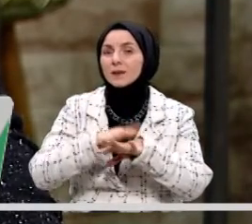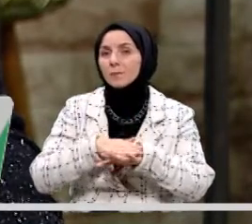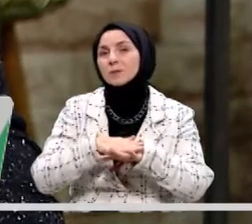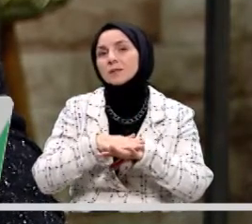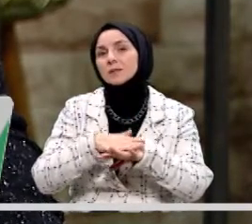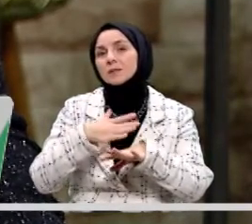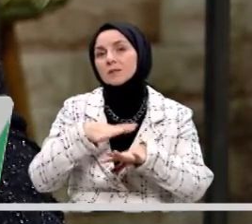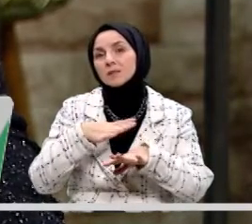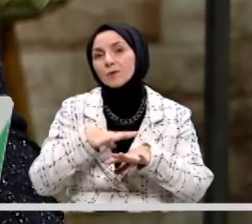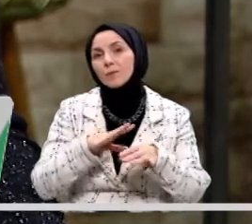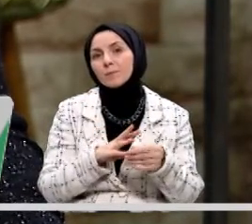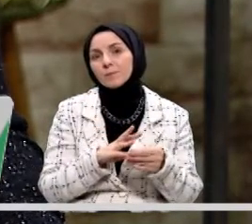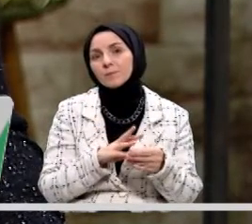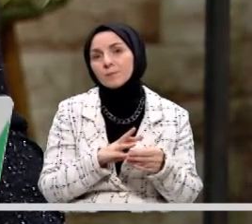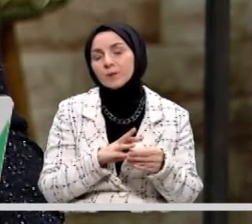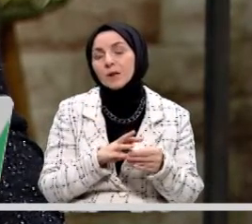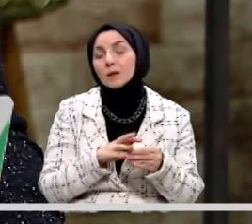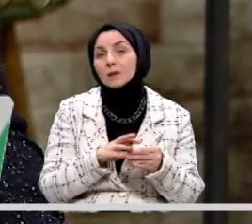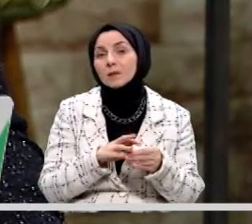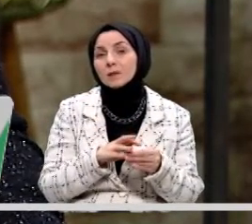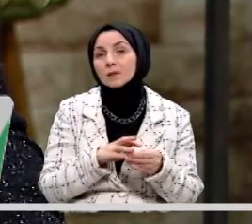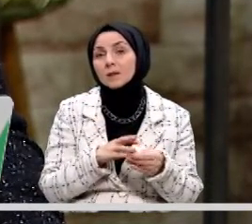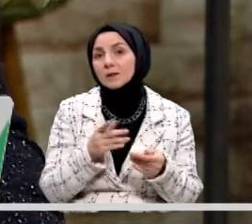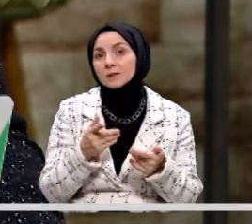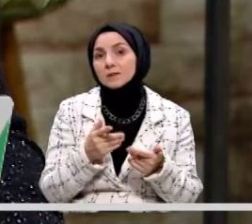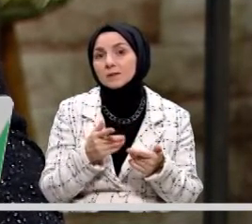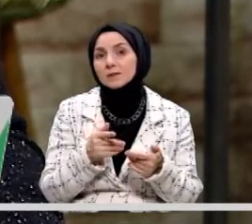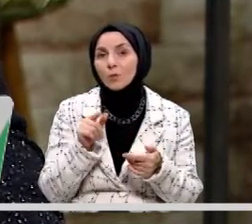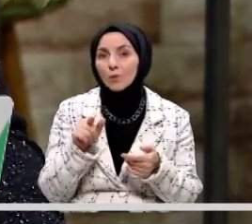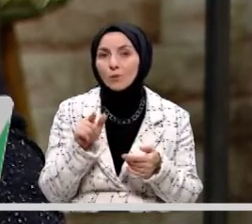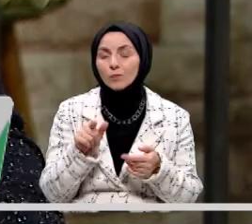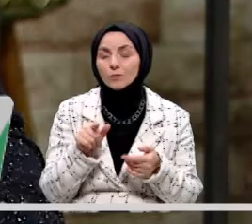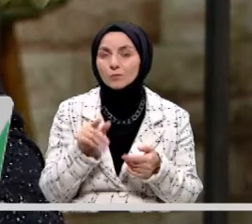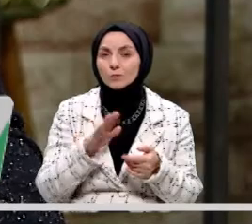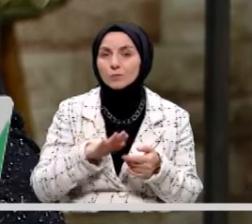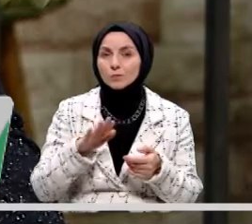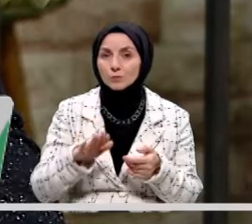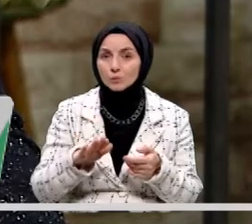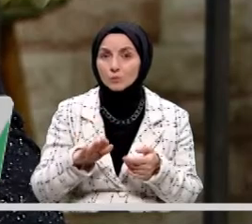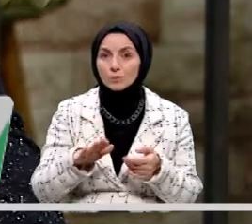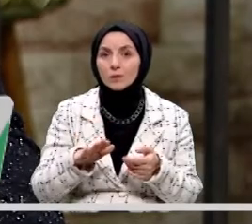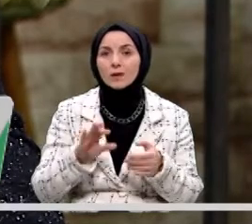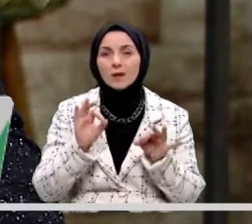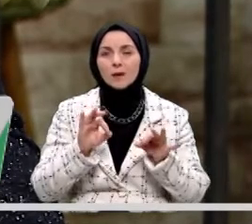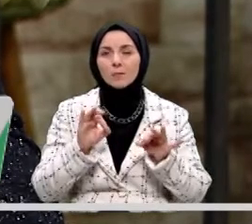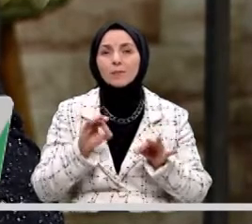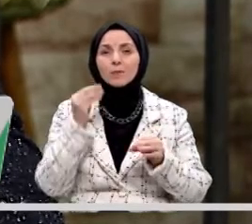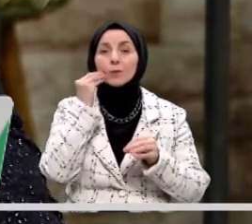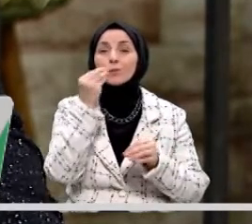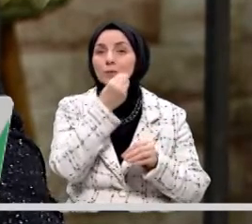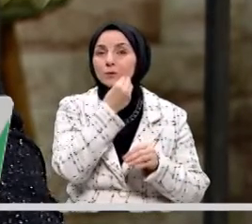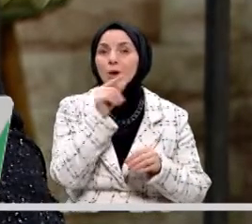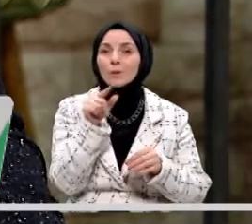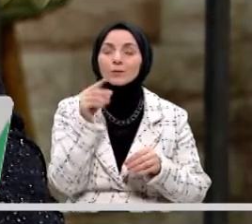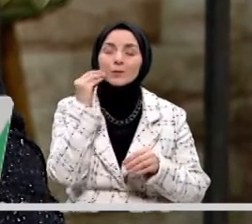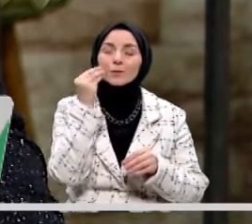şakır Evet hangi çocuk yemek yer aç çocuk sizi öpüyorsa öpülmeye ihtiyacı var demektir öpün onu